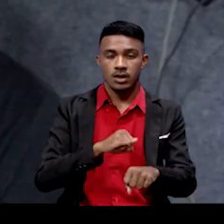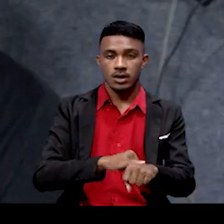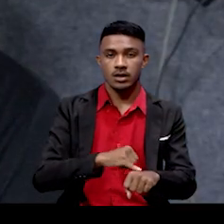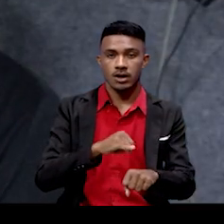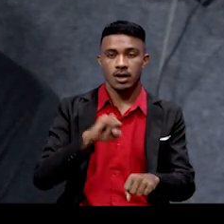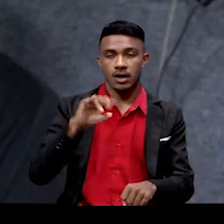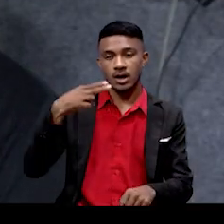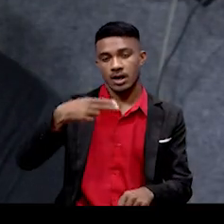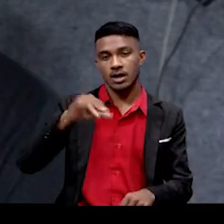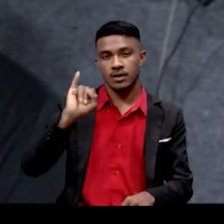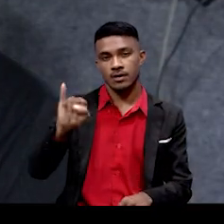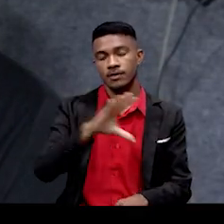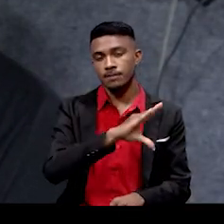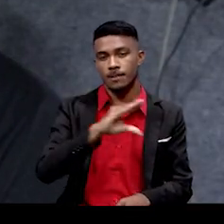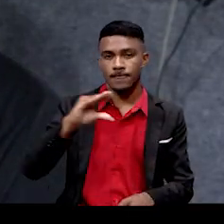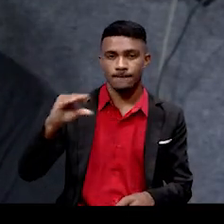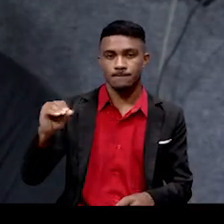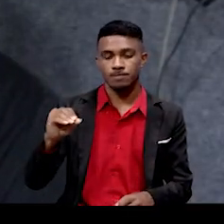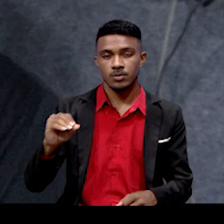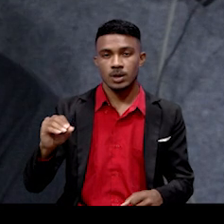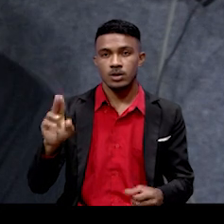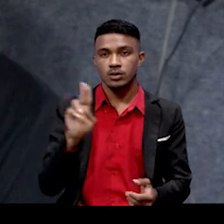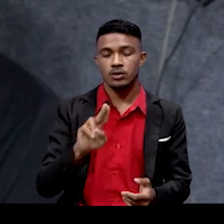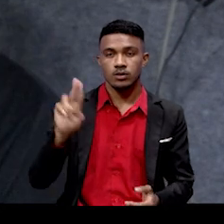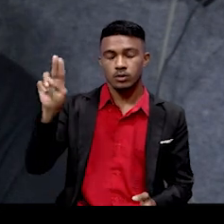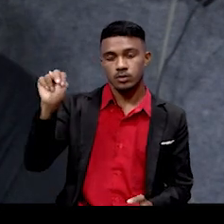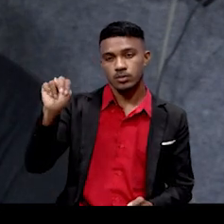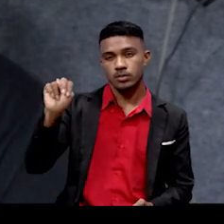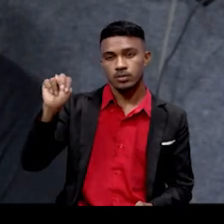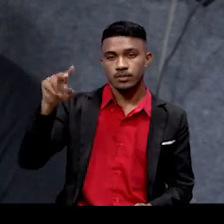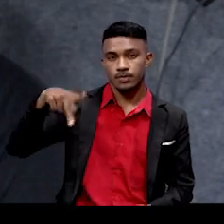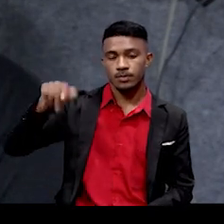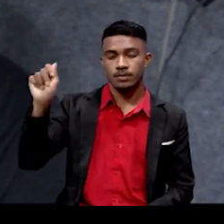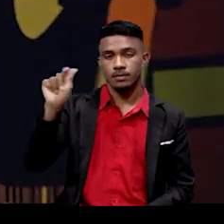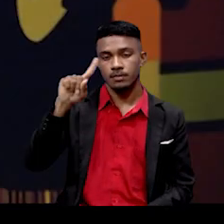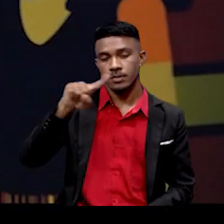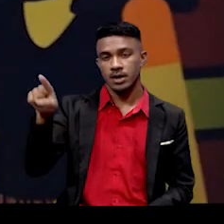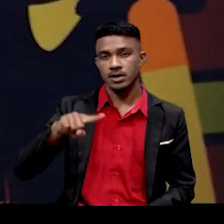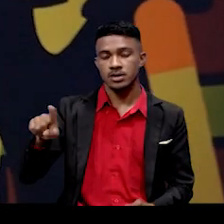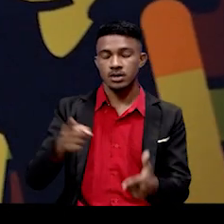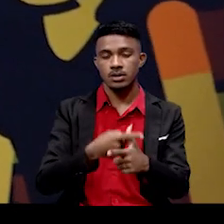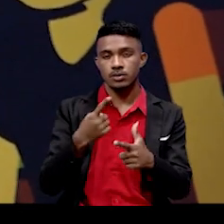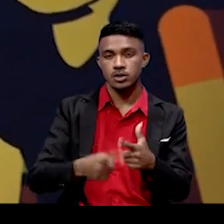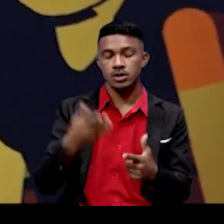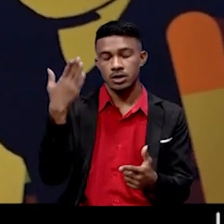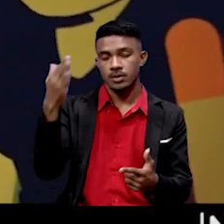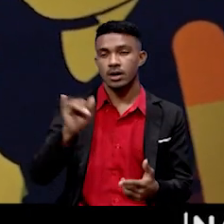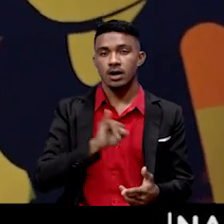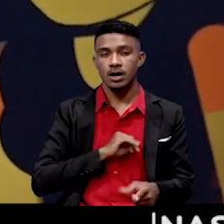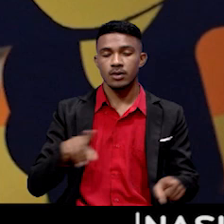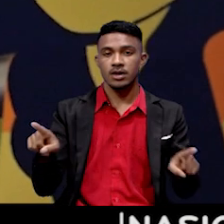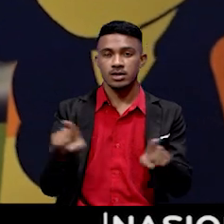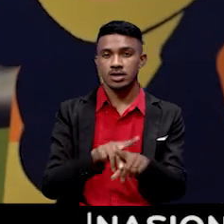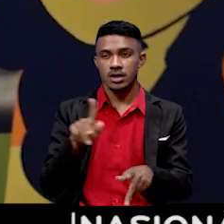iha swasta iha iha Timor, be Universidade da Paz. Depois neba hau masani sang ema akademiku ni